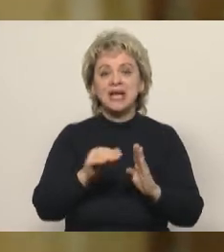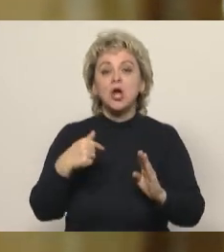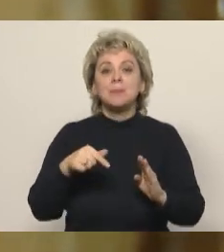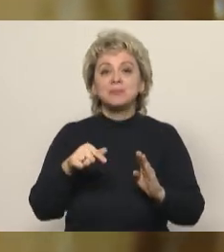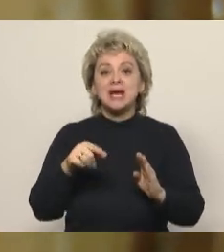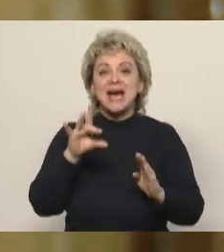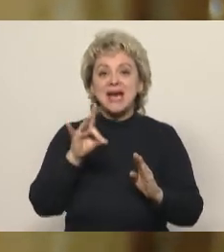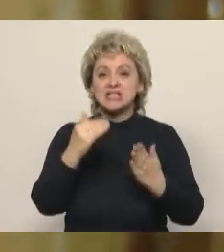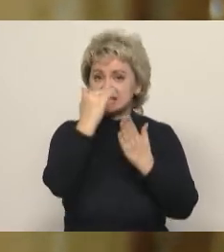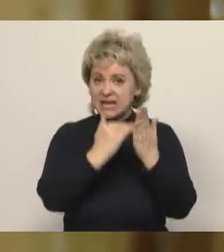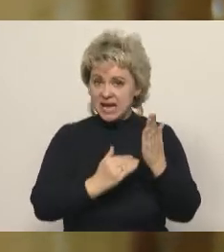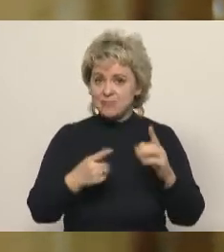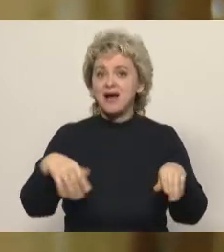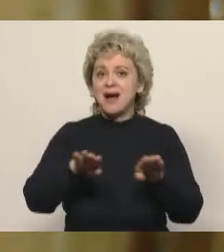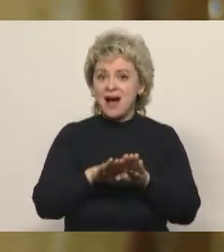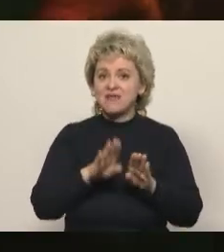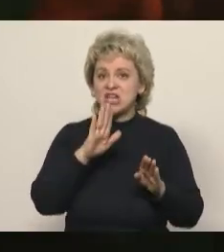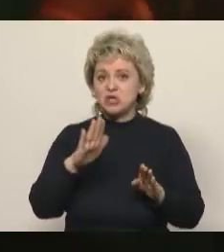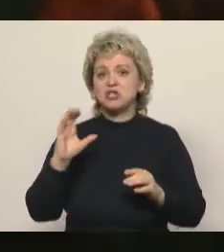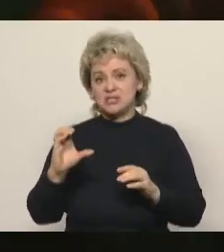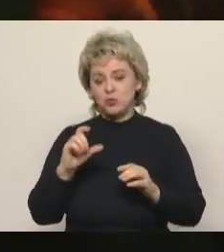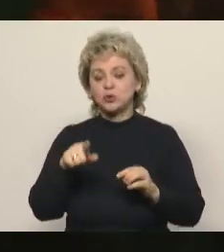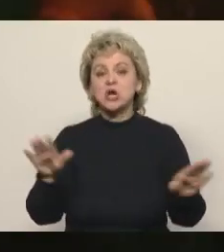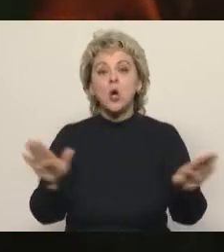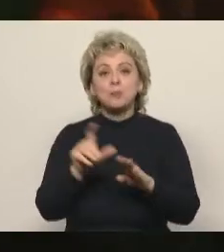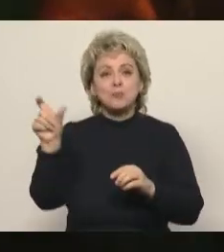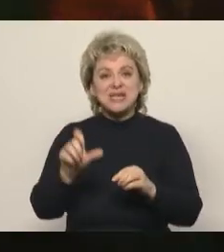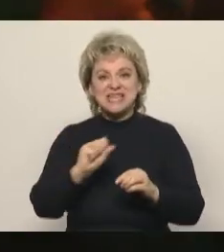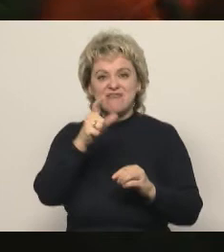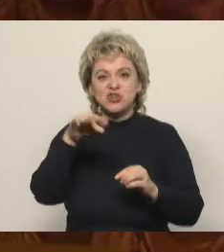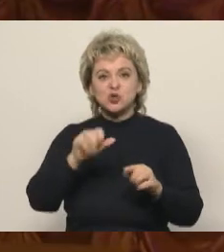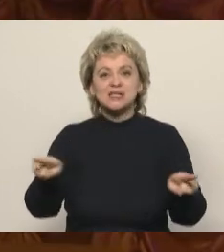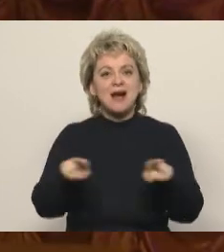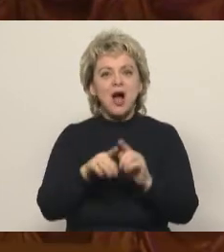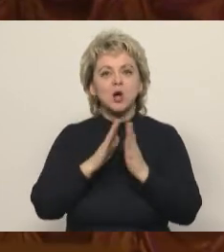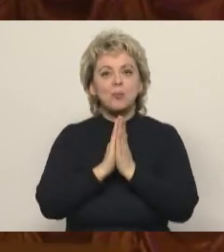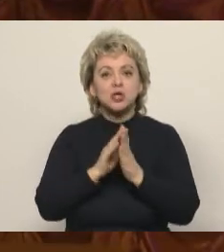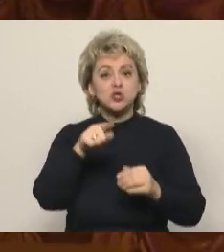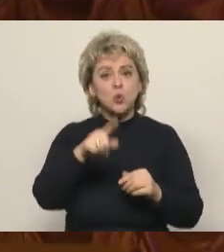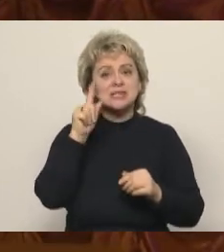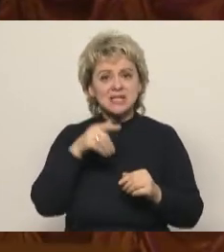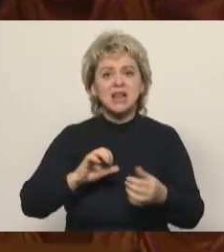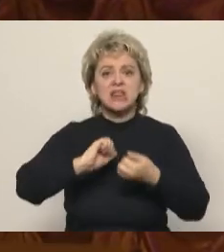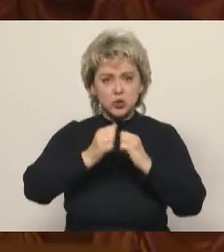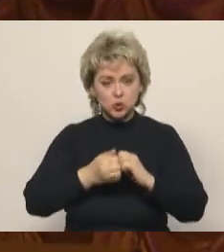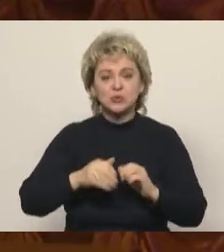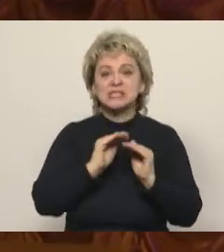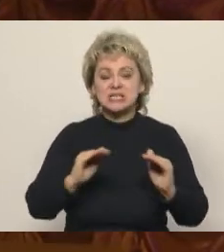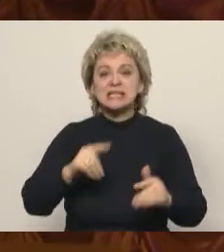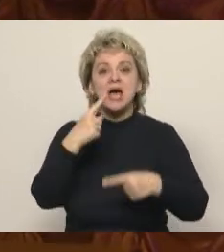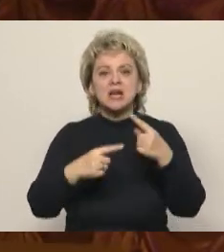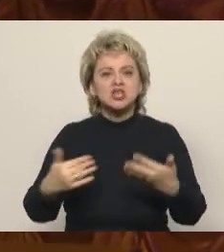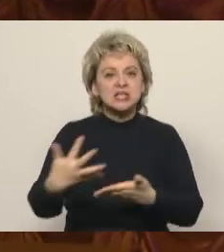моей букве «Р» схеме, как и Владимир Семенович. Песни Высоцкого, как молитвы, Гоша знал наизусть с детства.